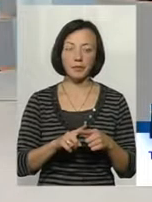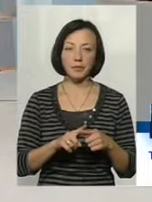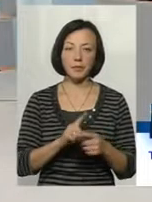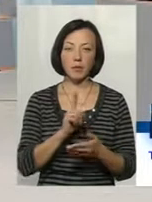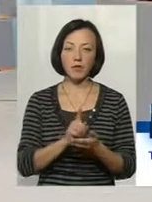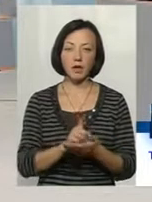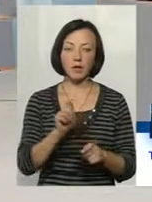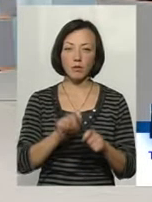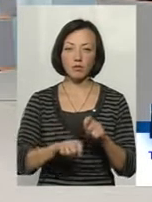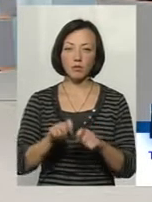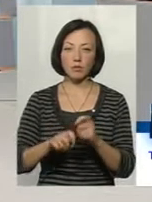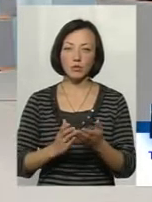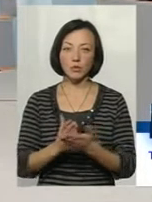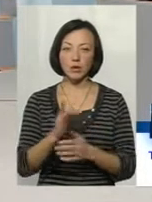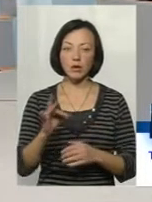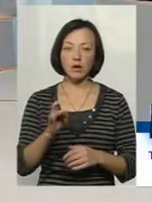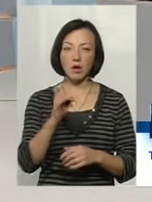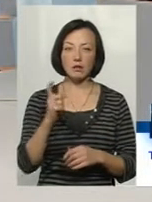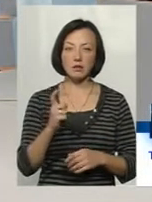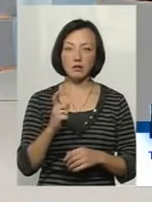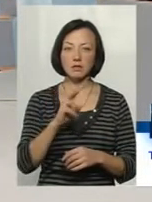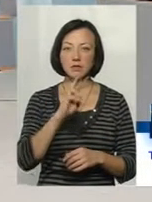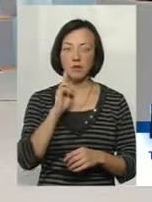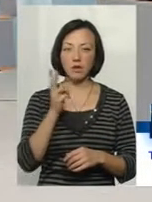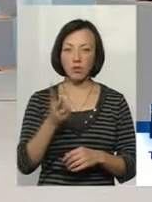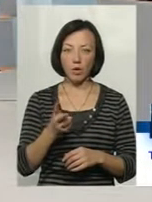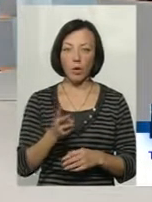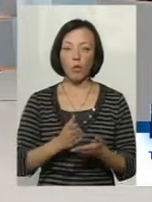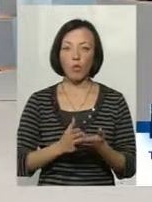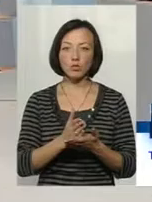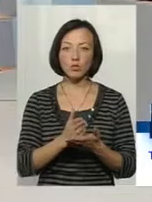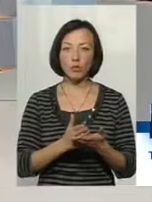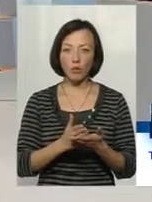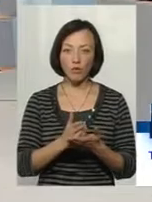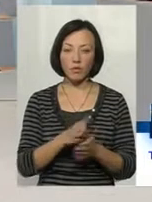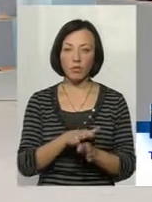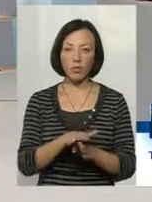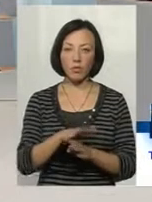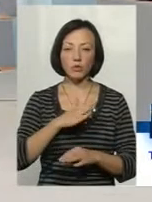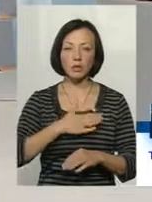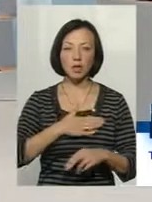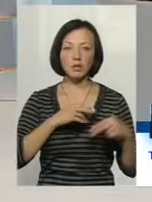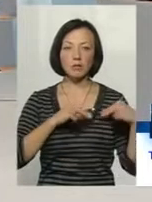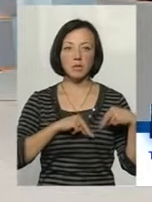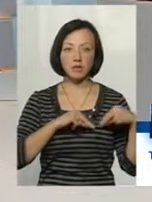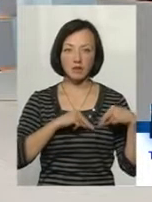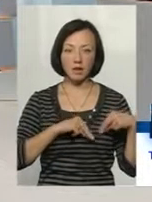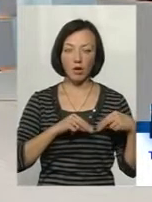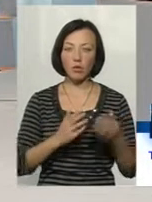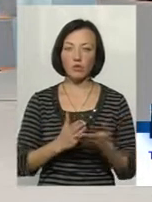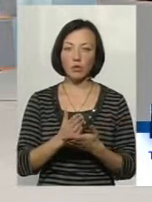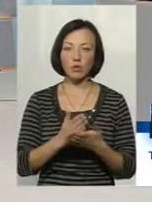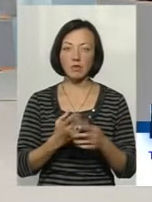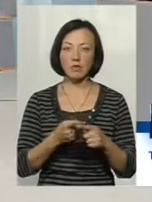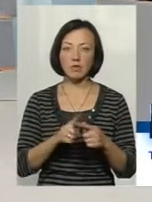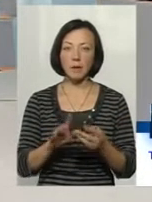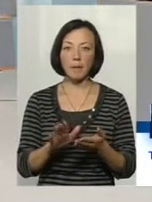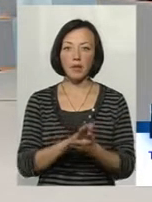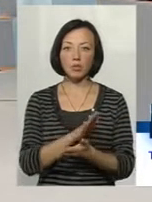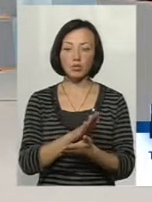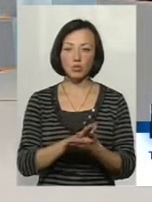повинні проходити обслуговування раз в 2 роки. Обслуговування виконують наші працівники. Обслуговування це